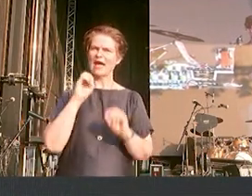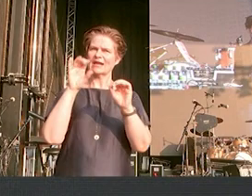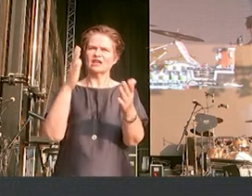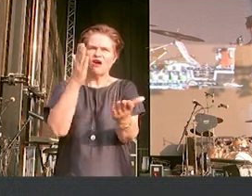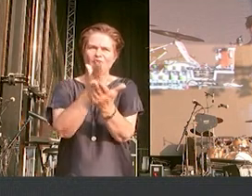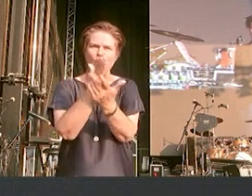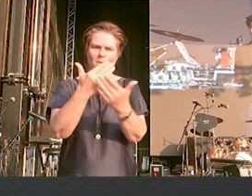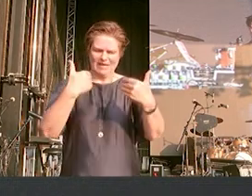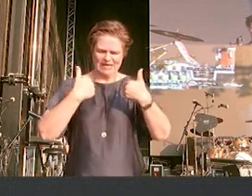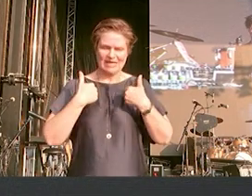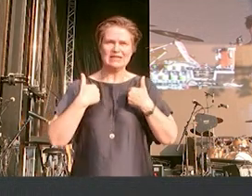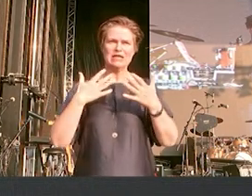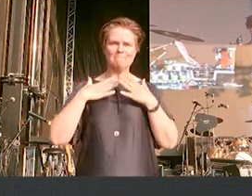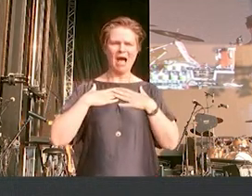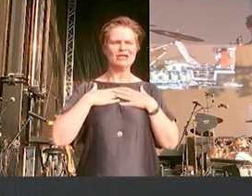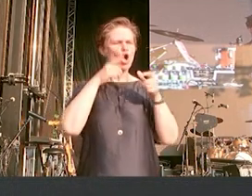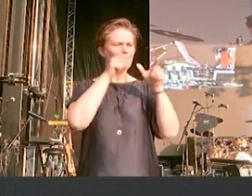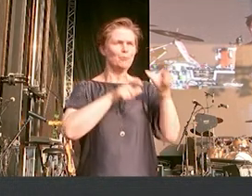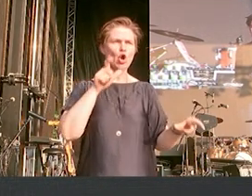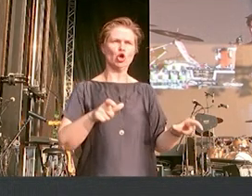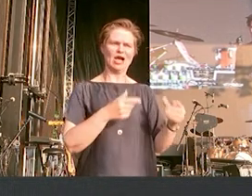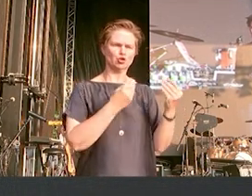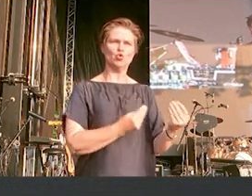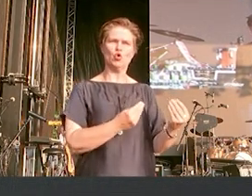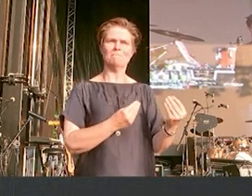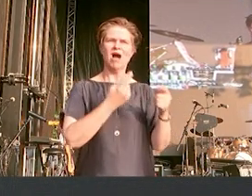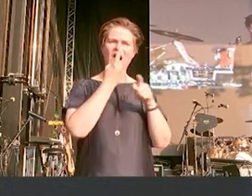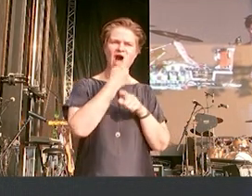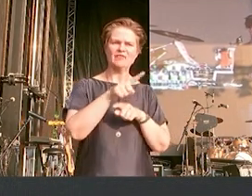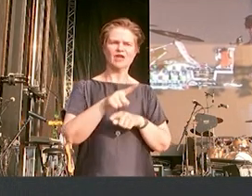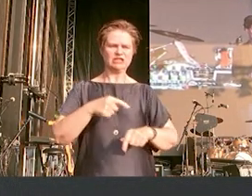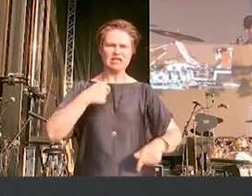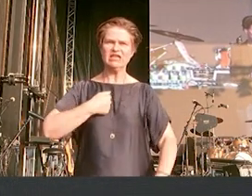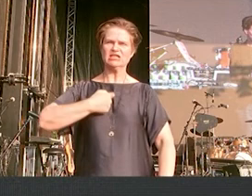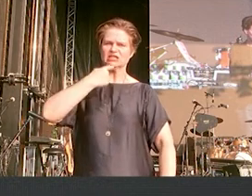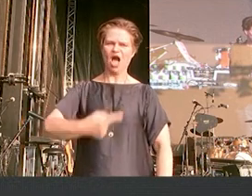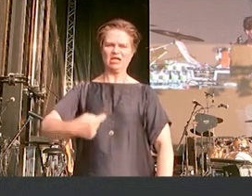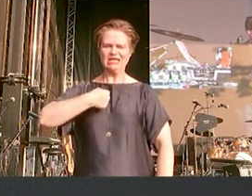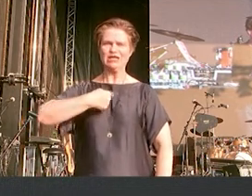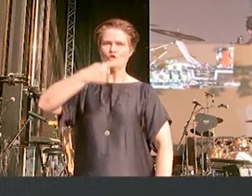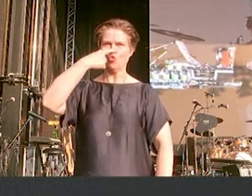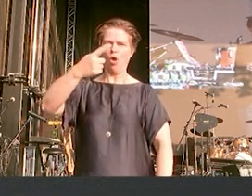mein Bürgertum anders verstehe als im Beharren auf einer Fleischsorte.